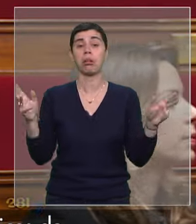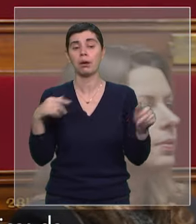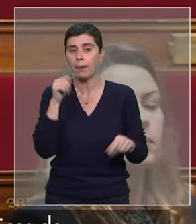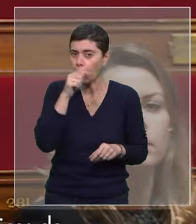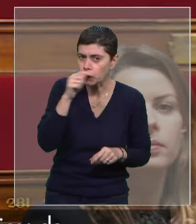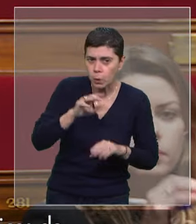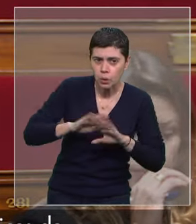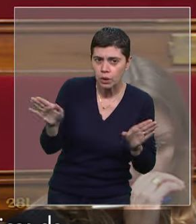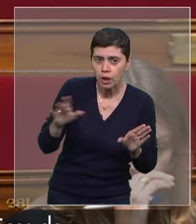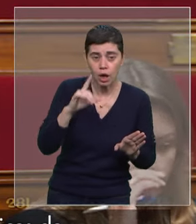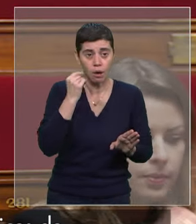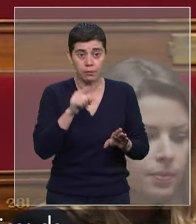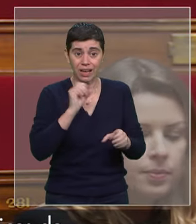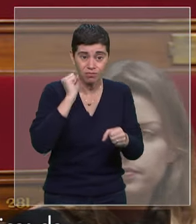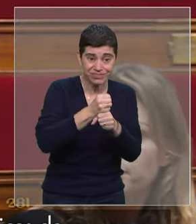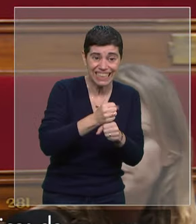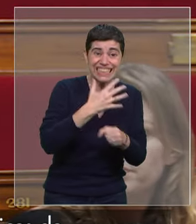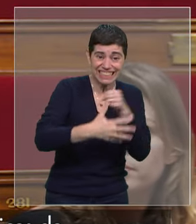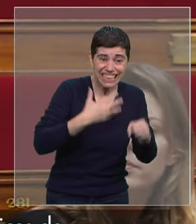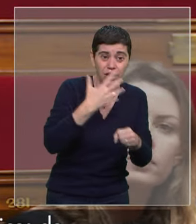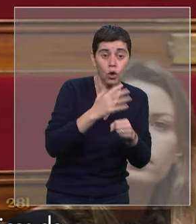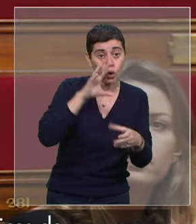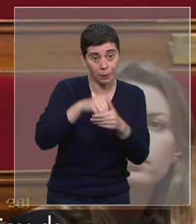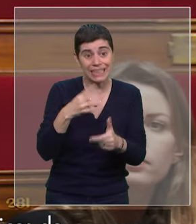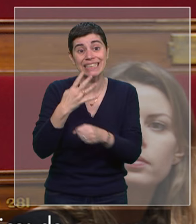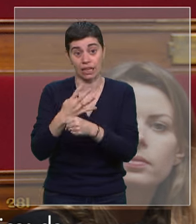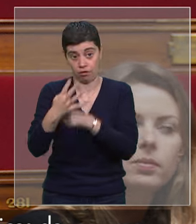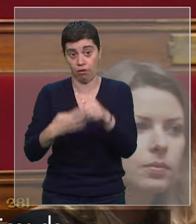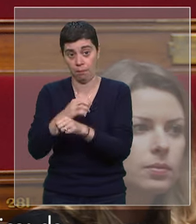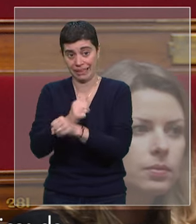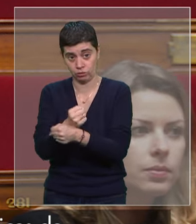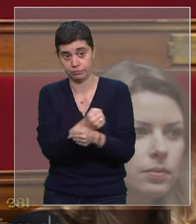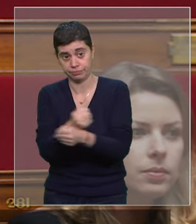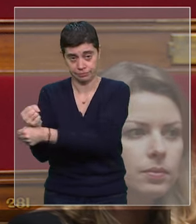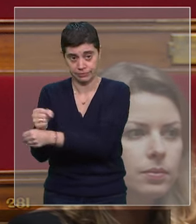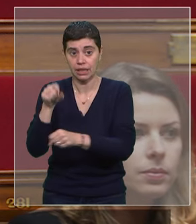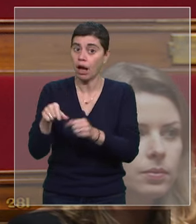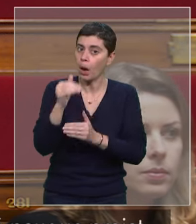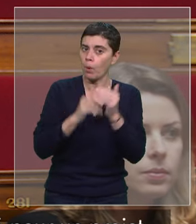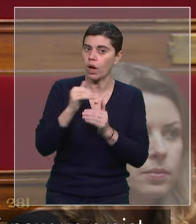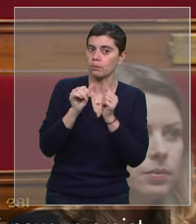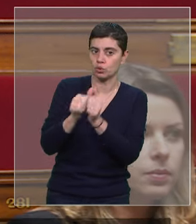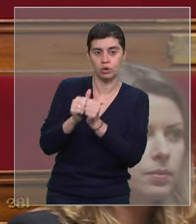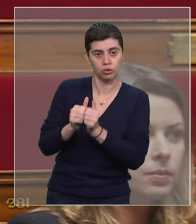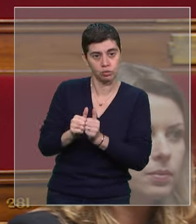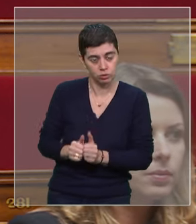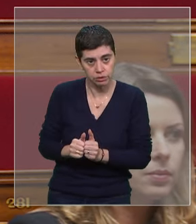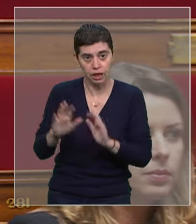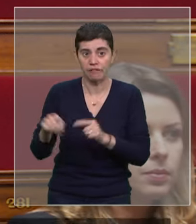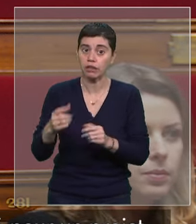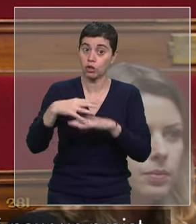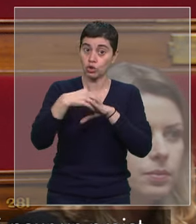L'homme a été condamné à 5 ans, dont 4 en ferme, qu'il a fait. En prison, il a suivi le programme PERS. À sa sortie, il a été placé sous contrôle